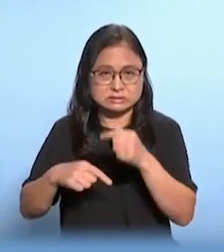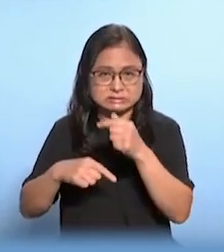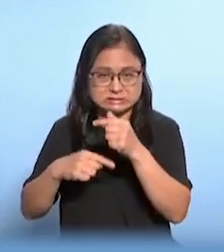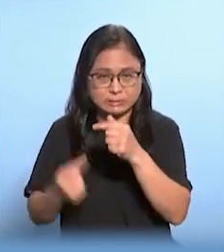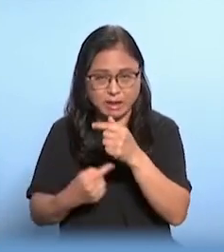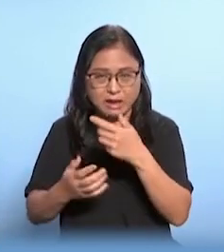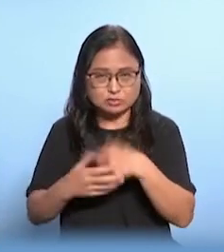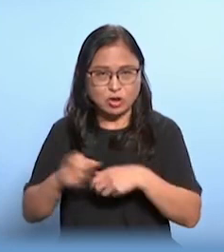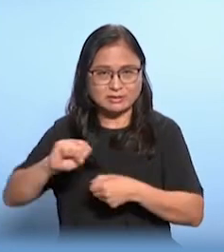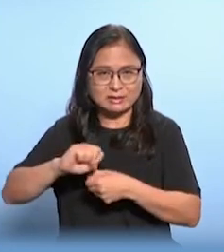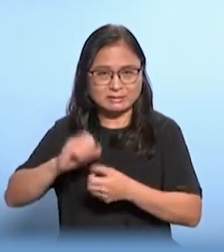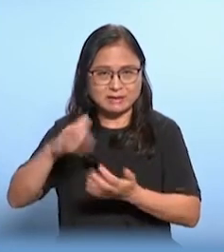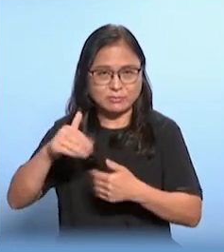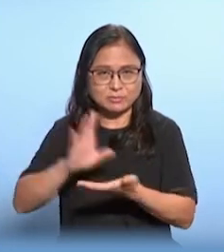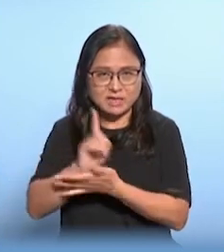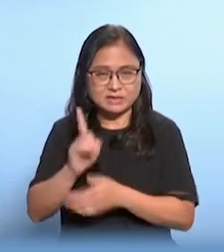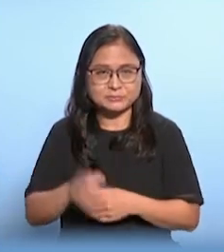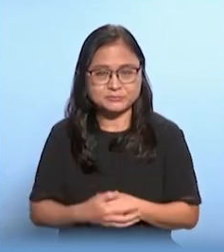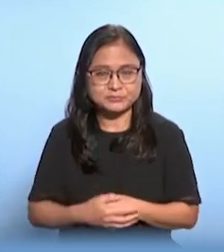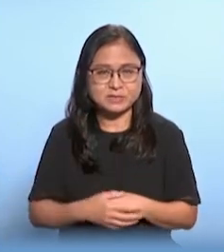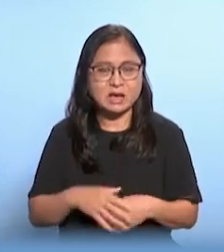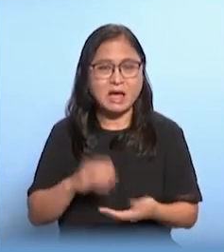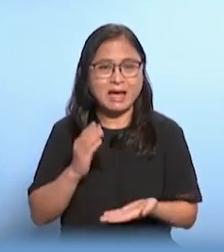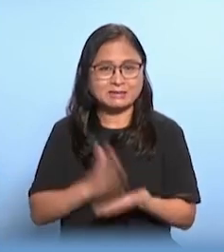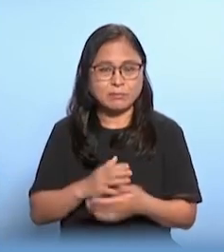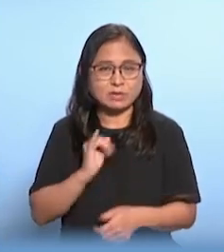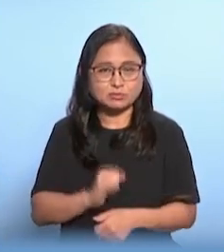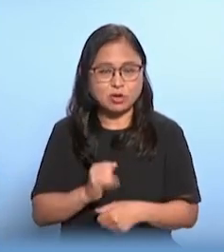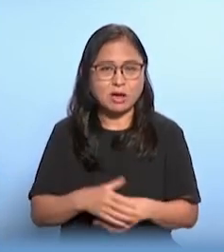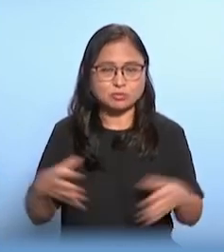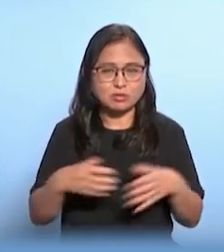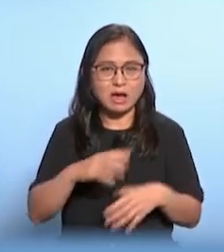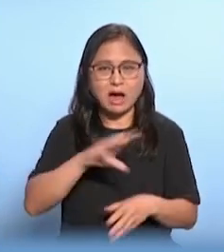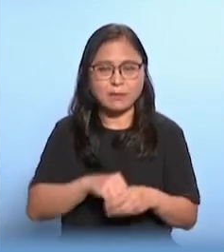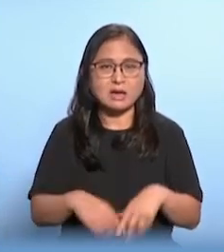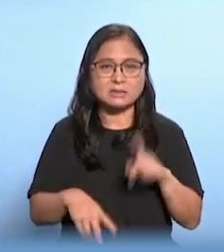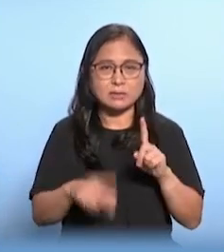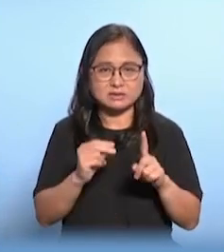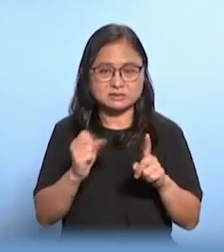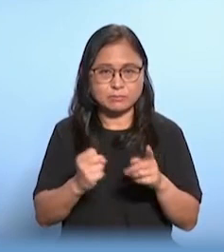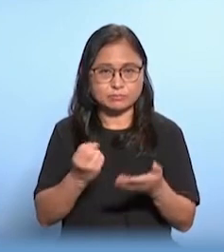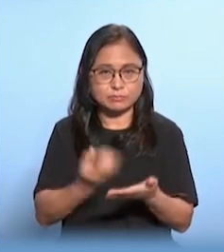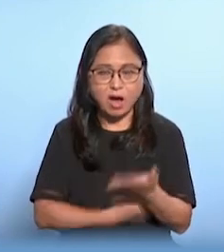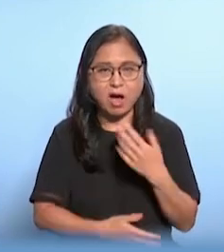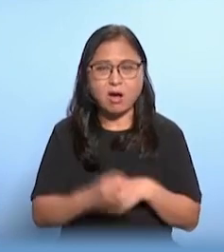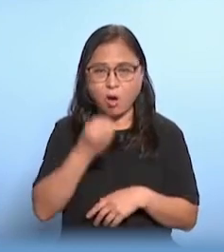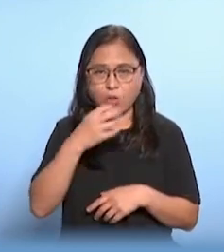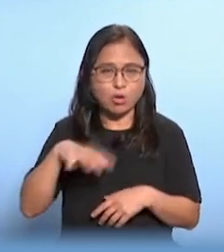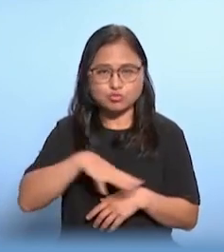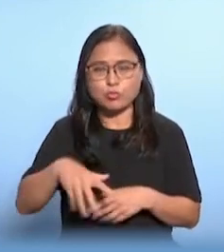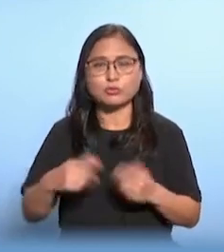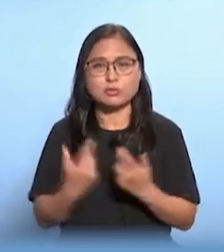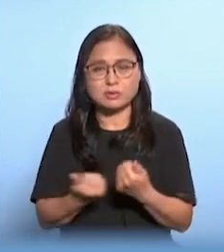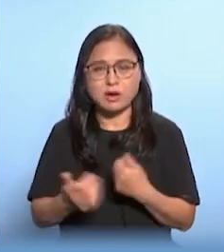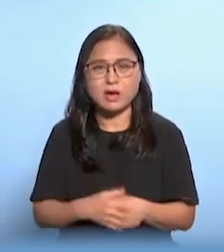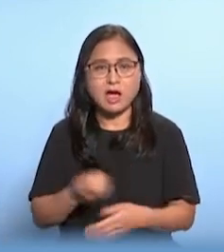是及时的。首先将禁止喂饲野生动物的罪行统一纳入第170章，适用于全港，是有助理